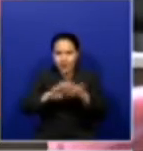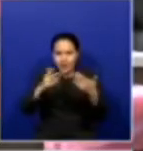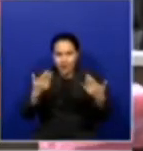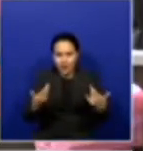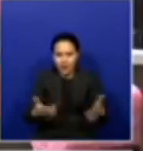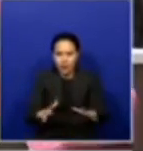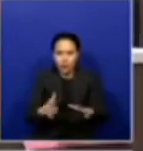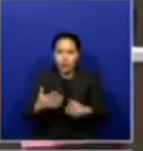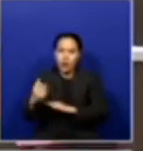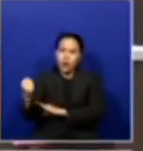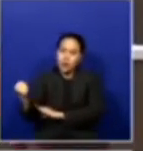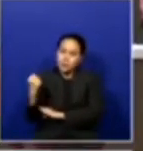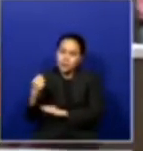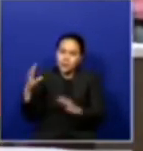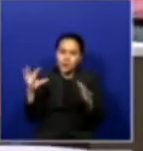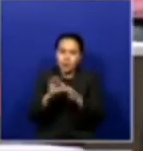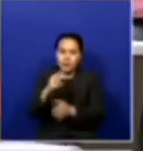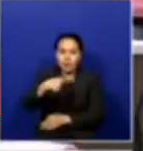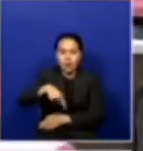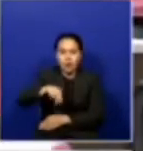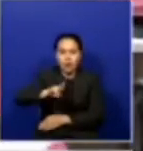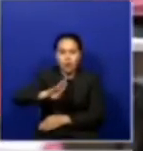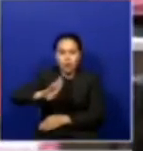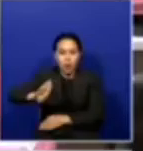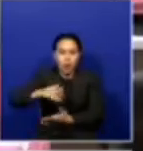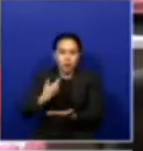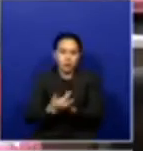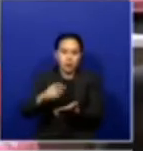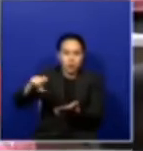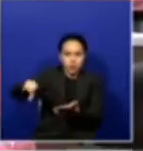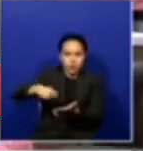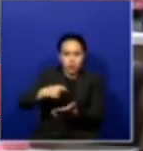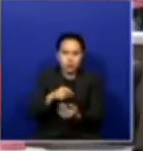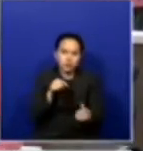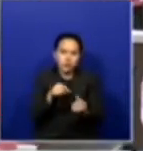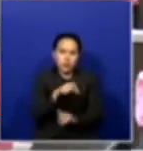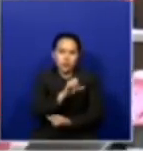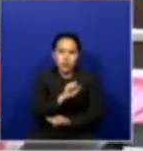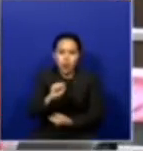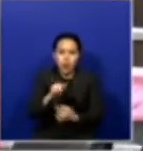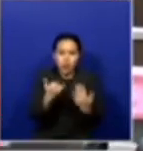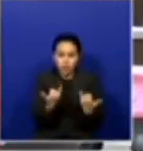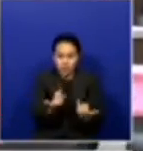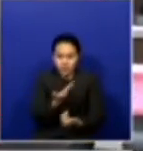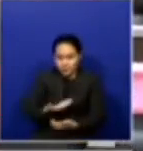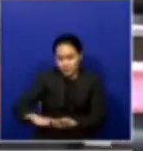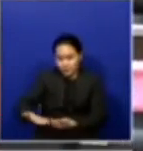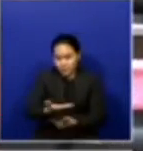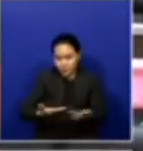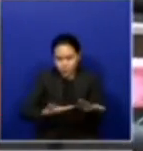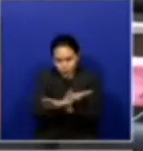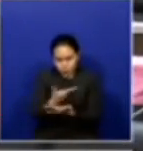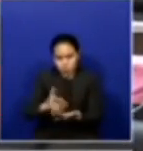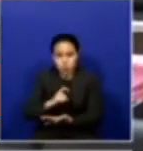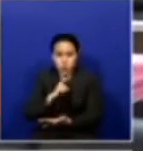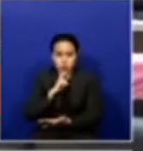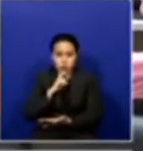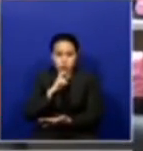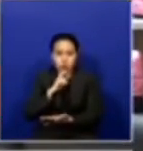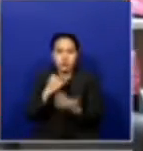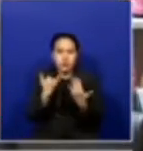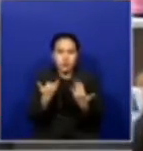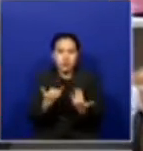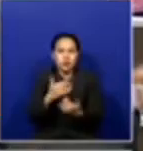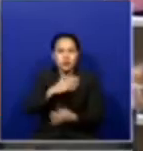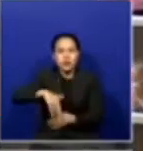และอำนาจการพิจารณาร่างพระราชบัญญัติโอนงบประมาณของสภาผู้แทนราษฎรที่เรากำลังพิจารณาอยู่เนี่ยการที่เรามาพิจารณาเนี่ยมันน่า